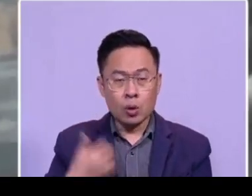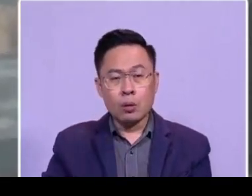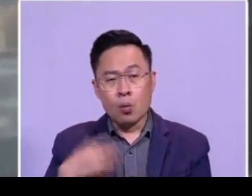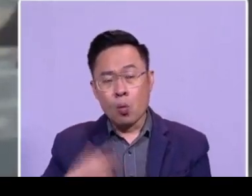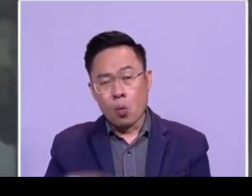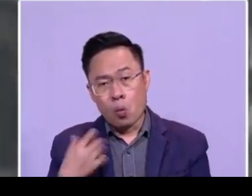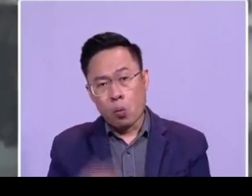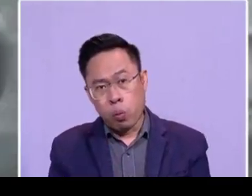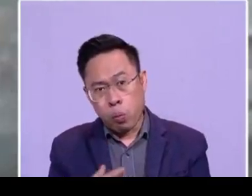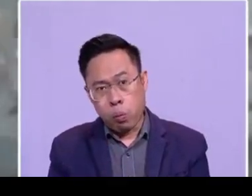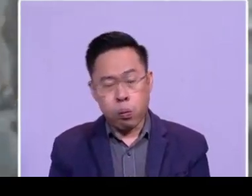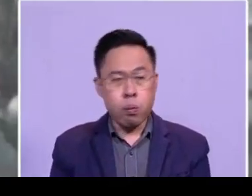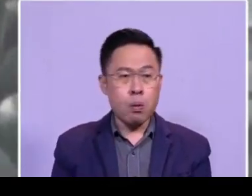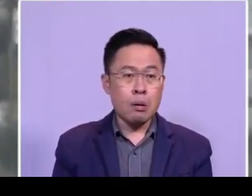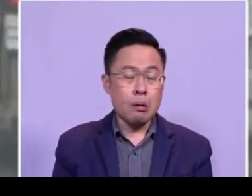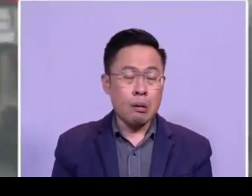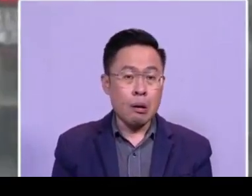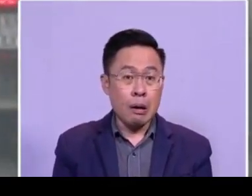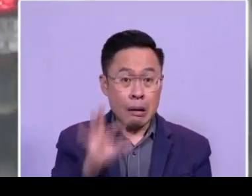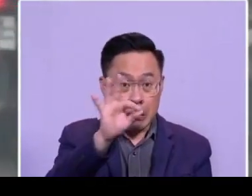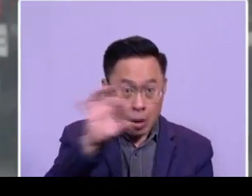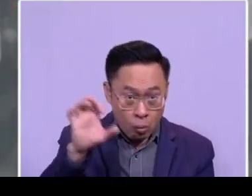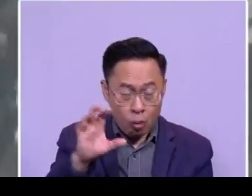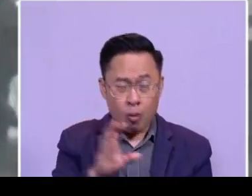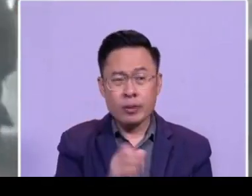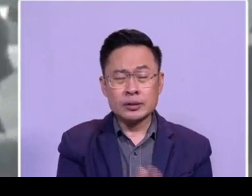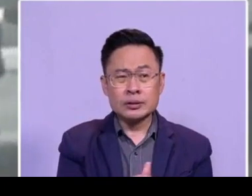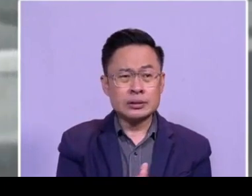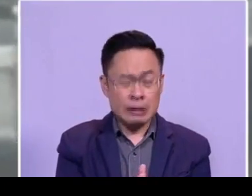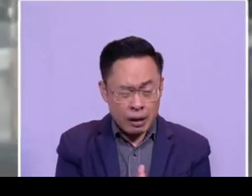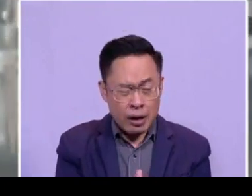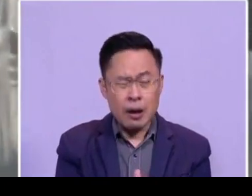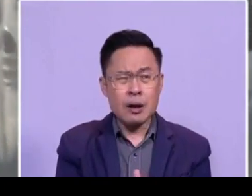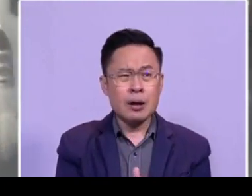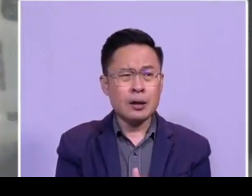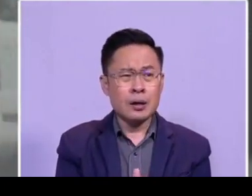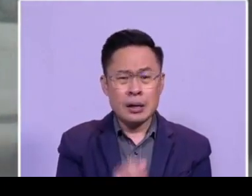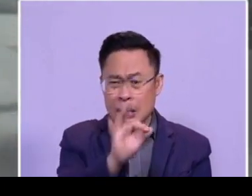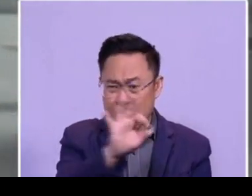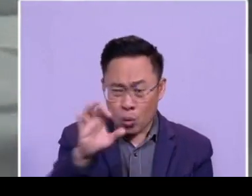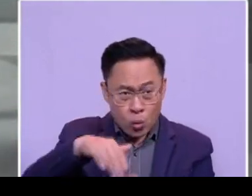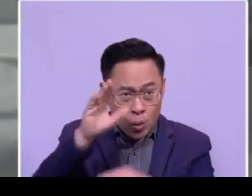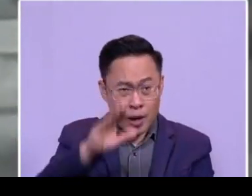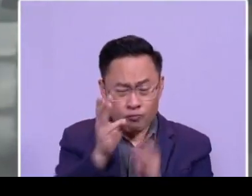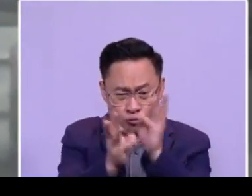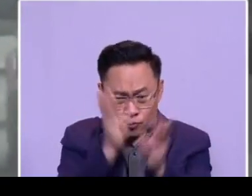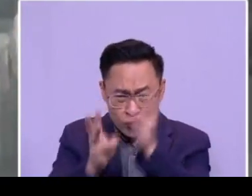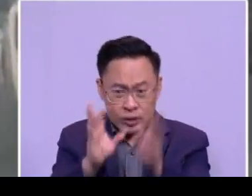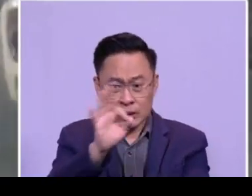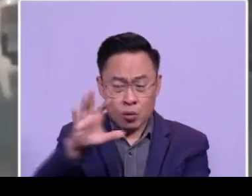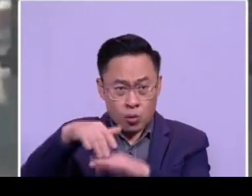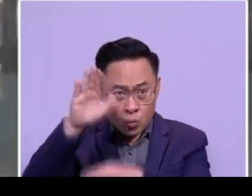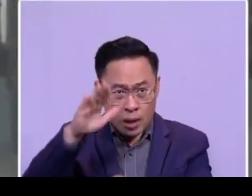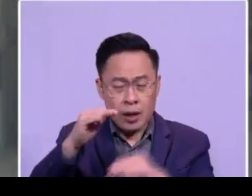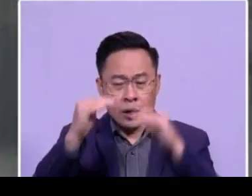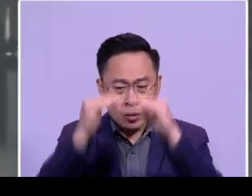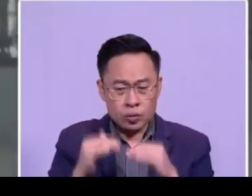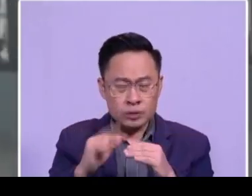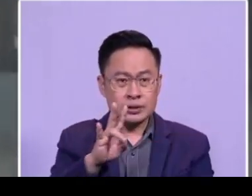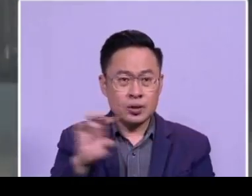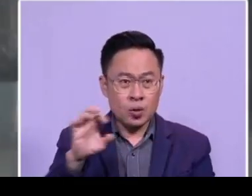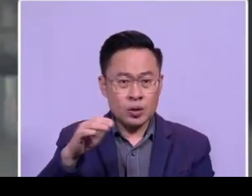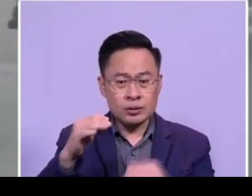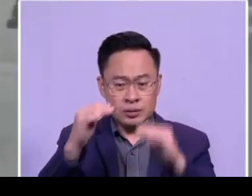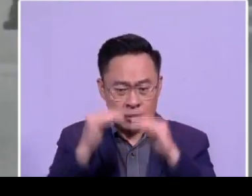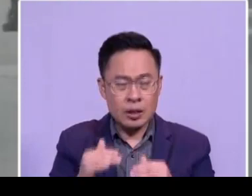พุ่งไป900กว่ามันน่ากลัวมากสูงมากกว่าปกติเนี่ย14เท่าเลยนะคะซึ่งทำให้ IQ Air ค่ะก็ยังค